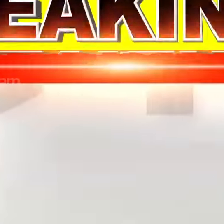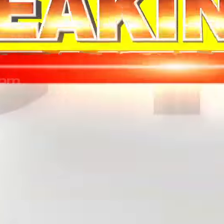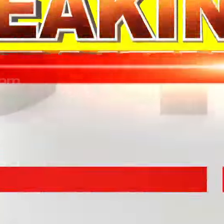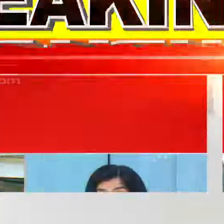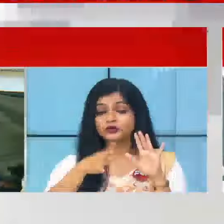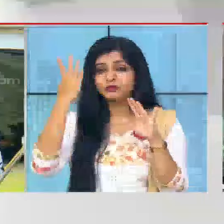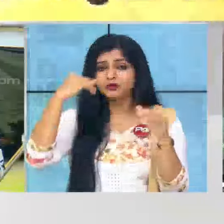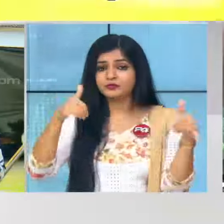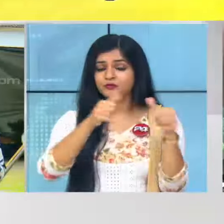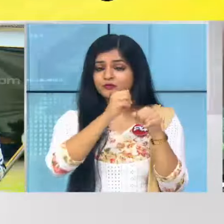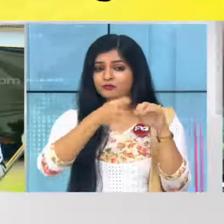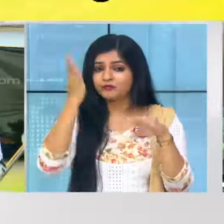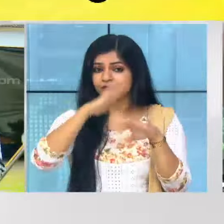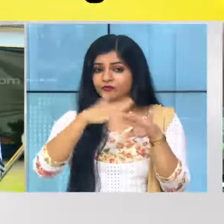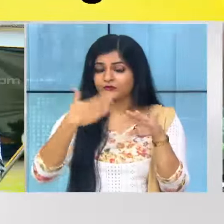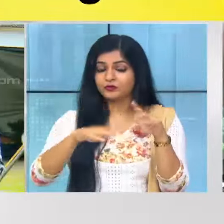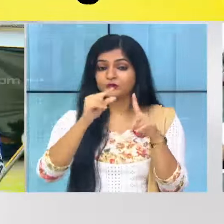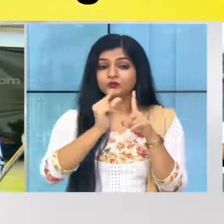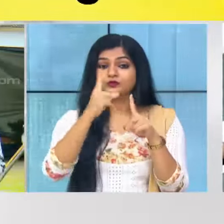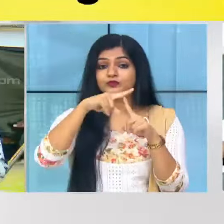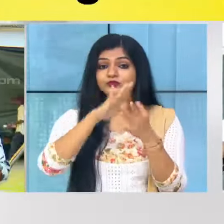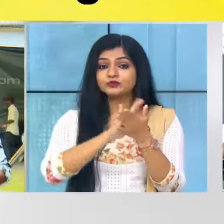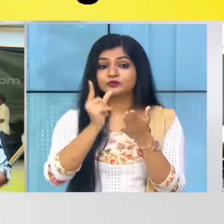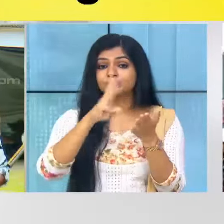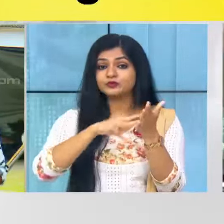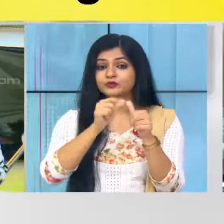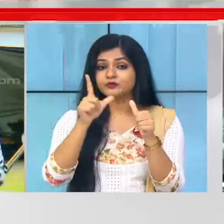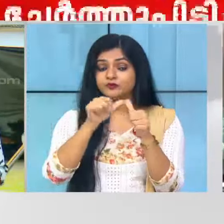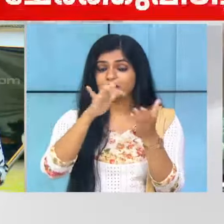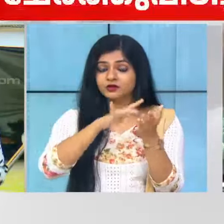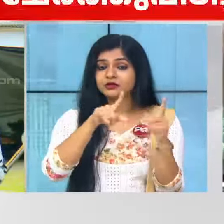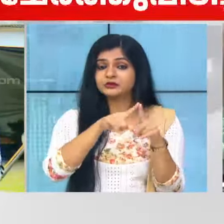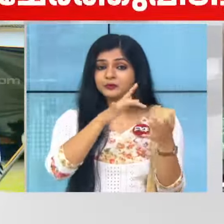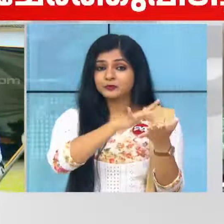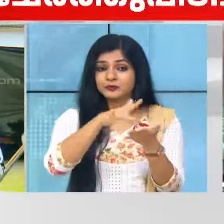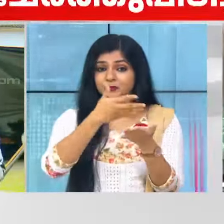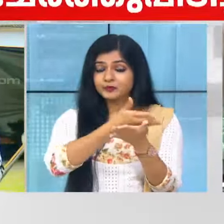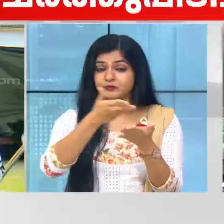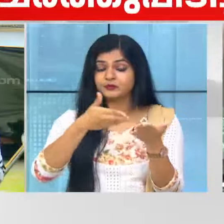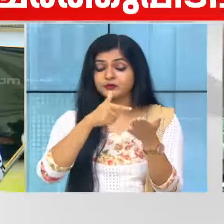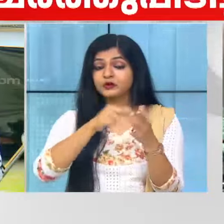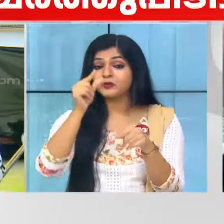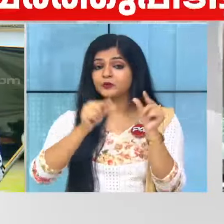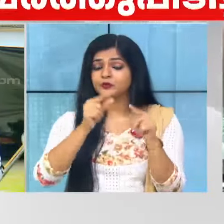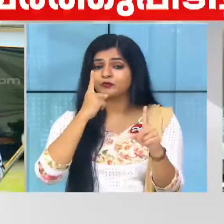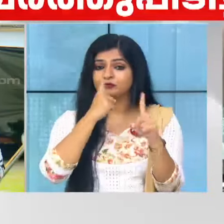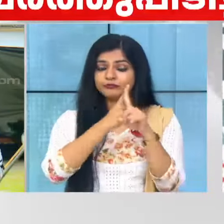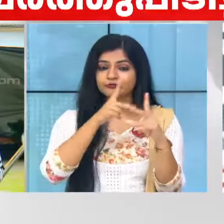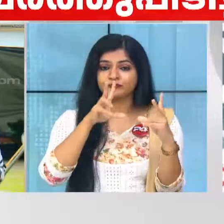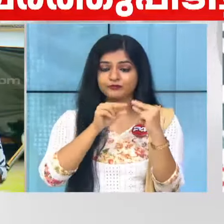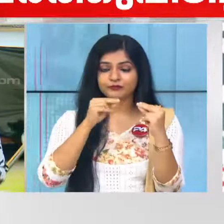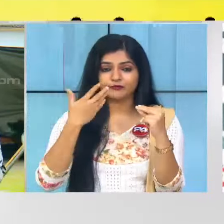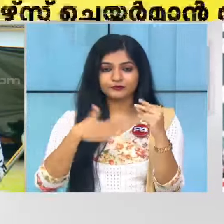പുത്തുമല അതുപോലെതന്നെ അട്ടമല അങ്ങനെ തുടങ്ങി ഈ മേഖലയിൽ മേഖലയിൽ ഒക്കെ തന്നെ നമ്മൾ ഇന്ന് അവിടെ ഉള്ള ആളുകളുമായി കാണുകയും അവരുമായി